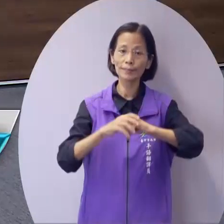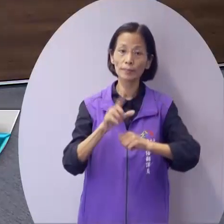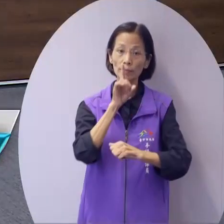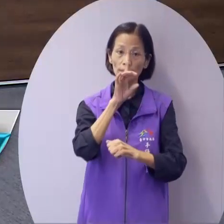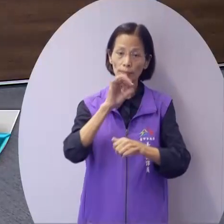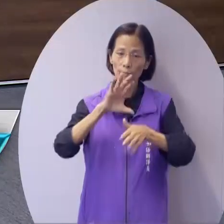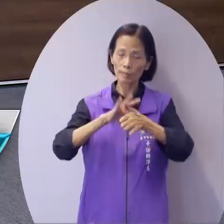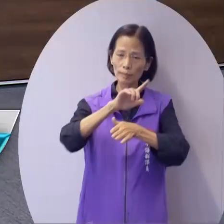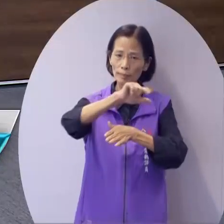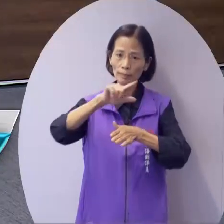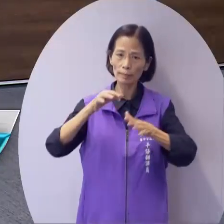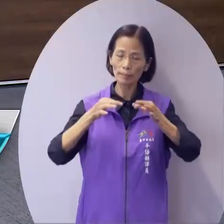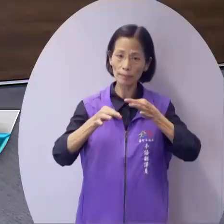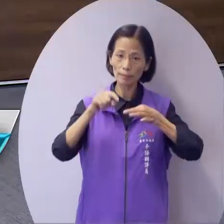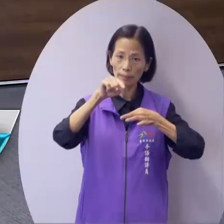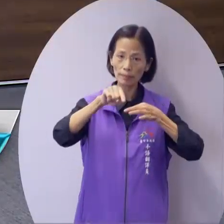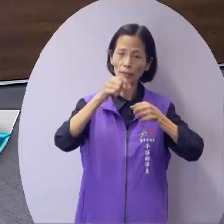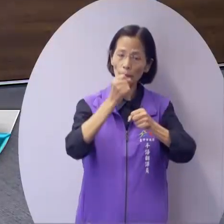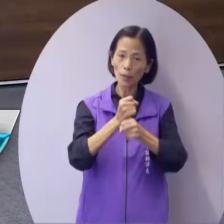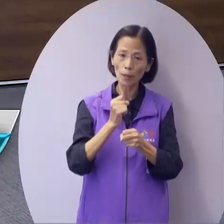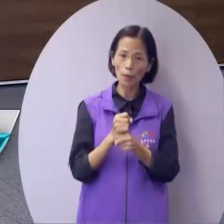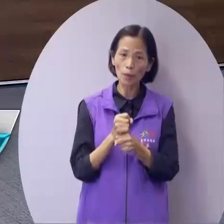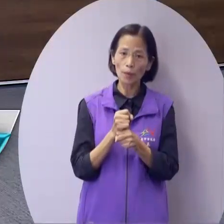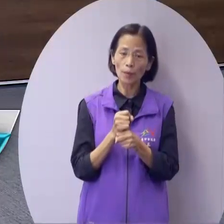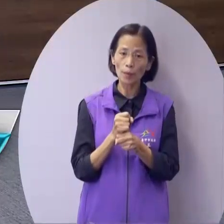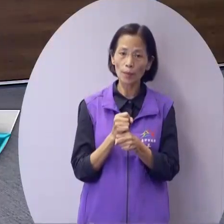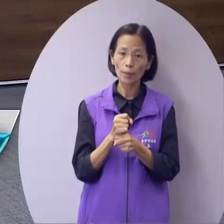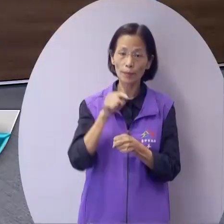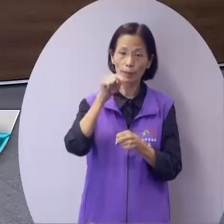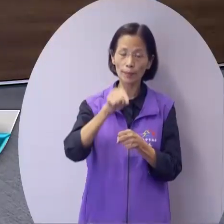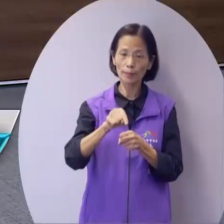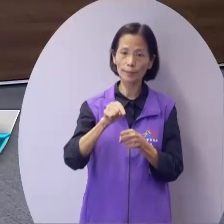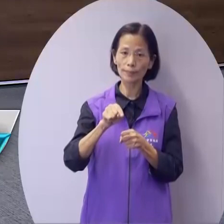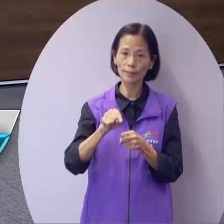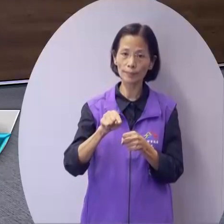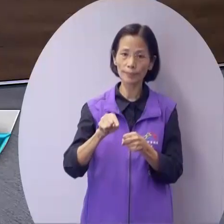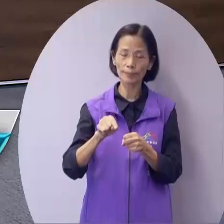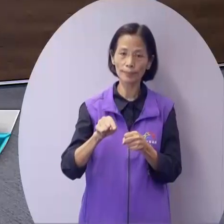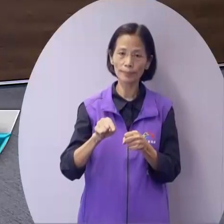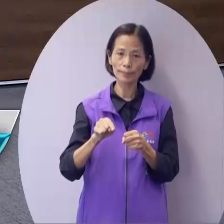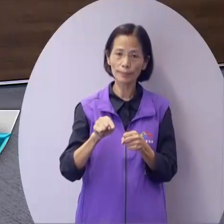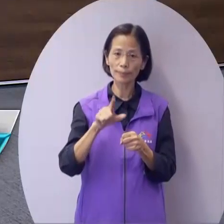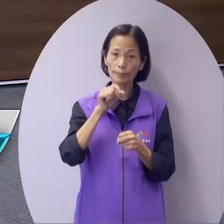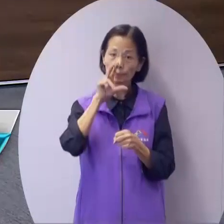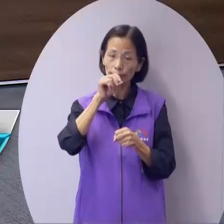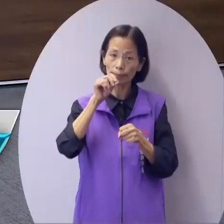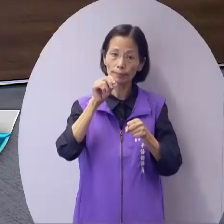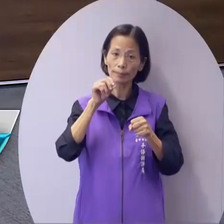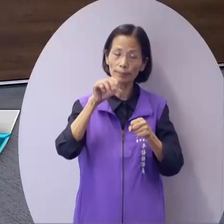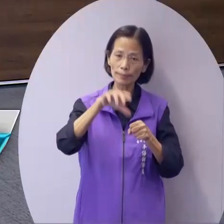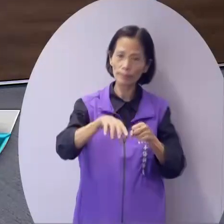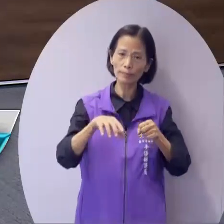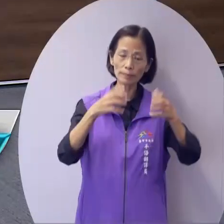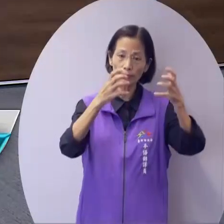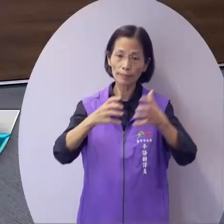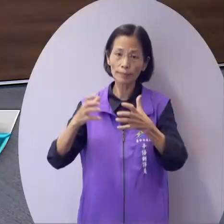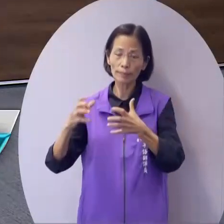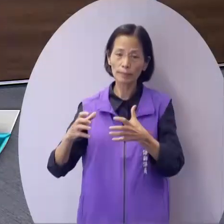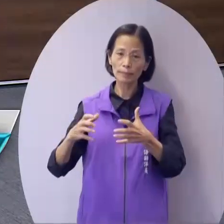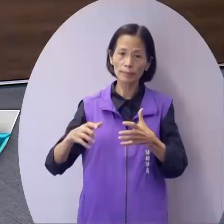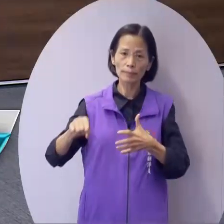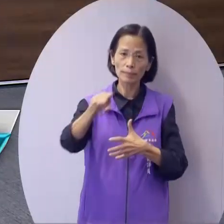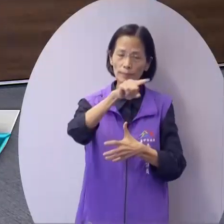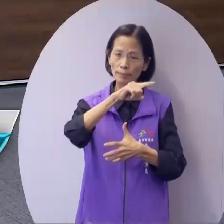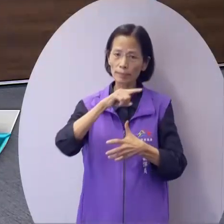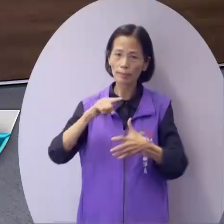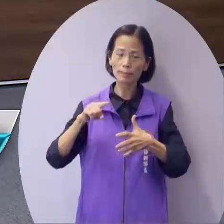台中肉品市场部分的业务转移至本市大安肉品市场，为了建制让大安肉